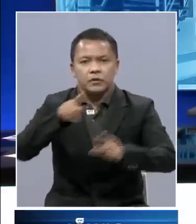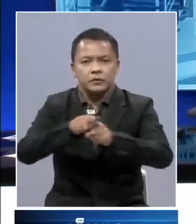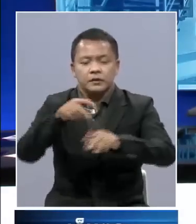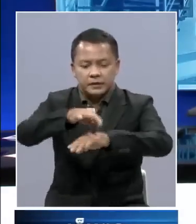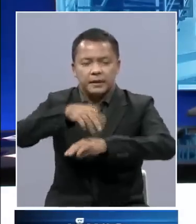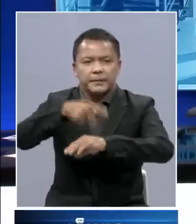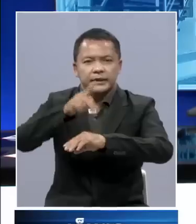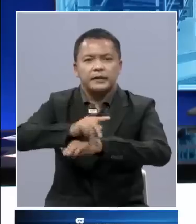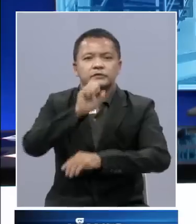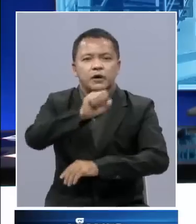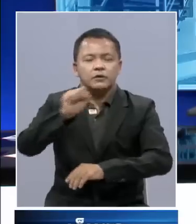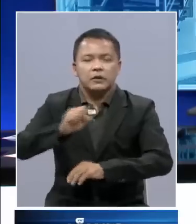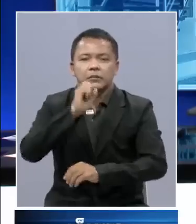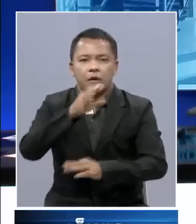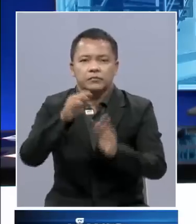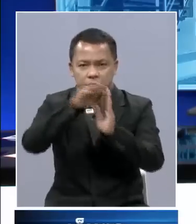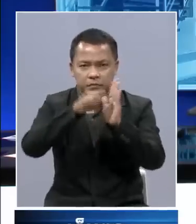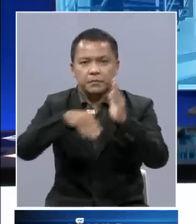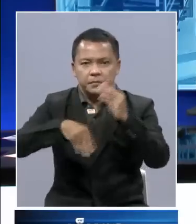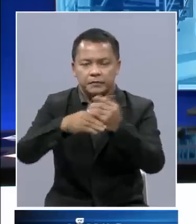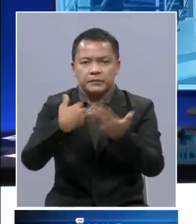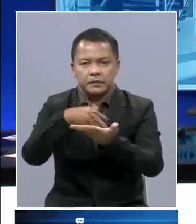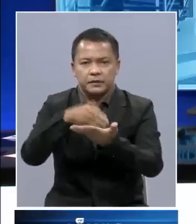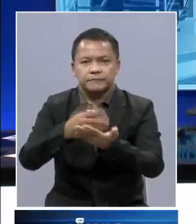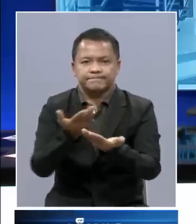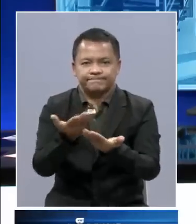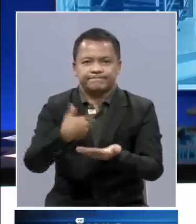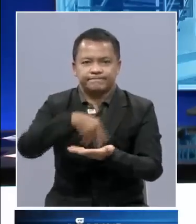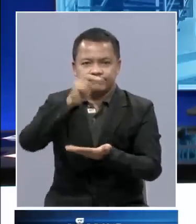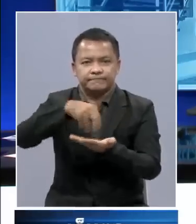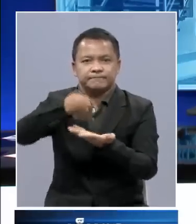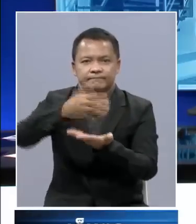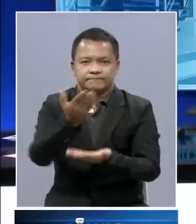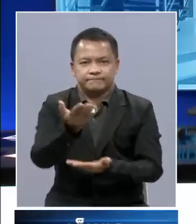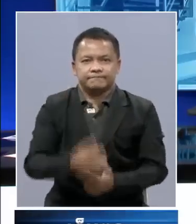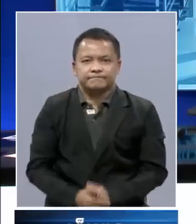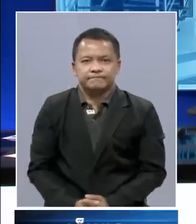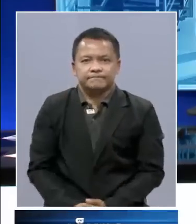ำแหน่งประธานสภาด้วยนะครับรายละเอียดเพิ่มเติมเนี่ยติดตามกับคุณอโนทัยสกุลทองรายงานสดเข้ามาครับ